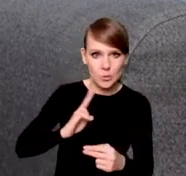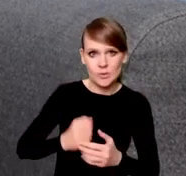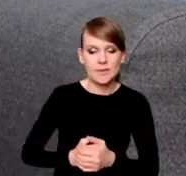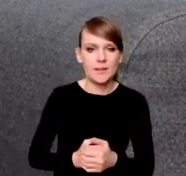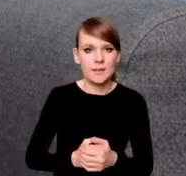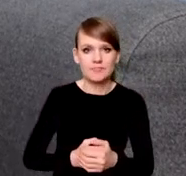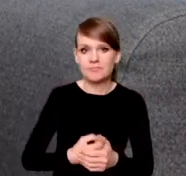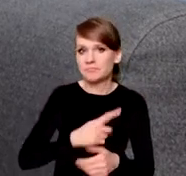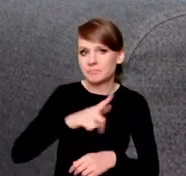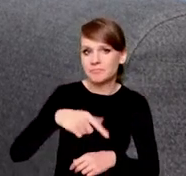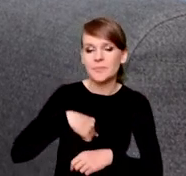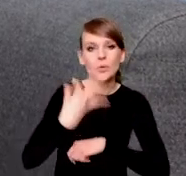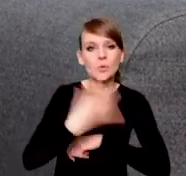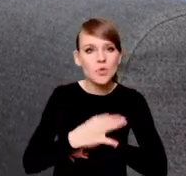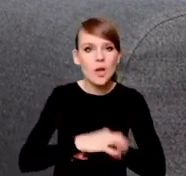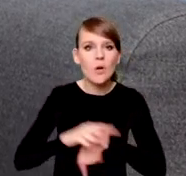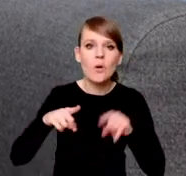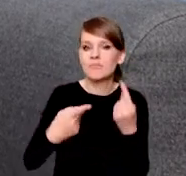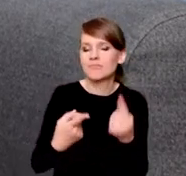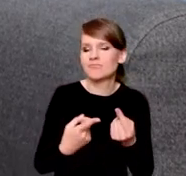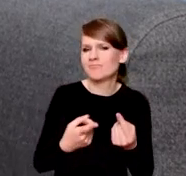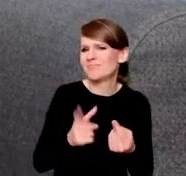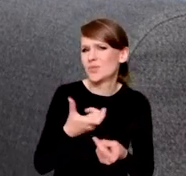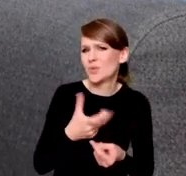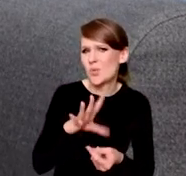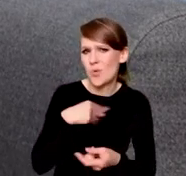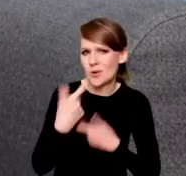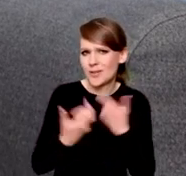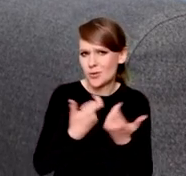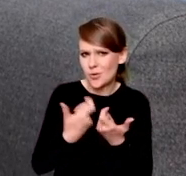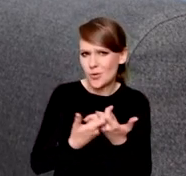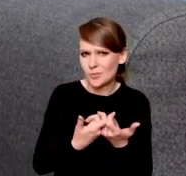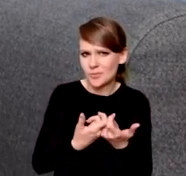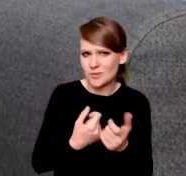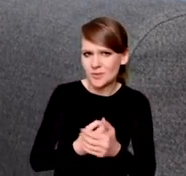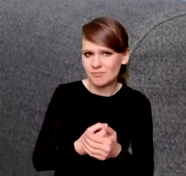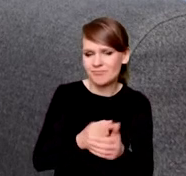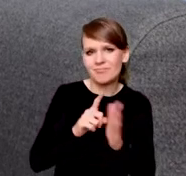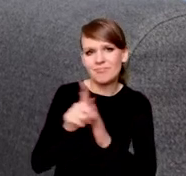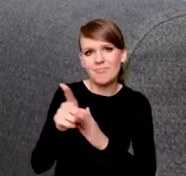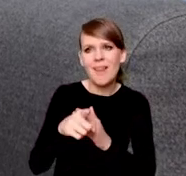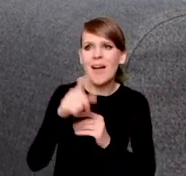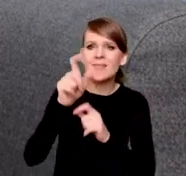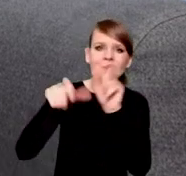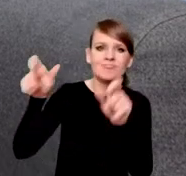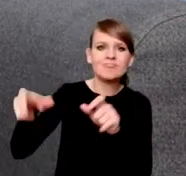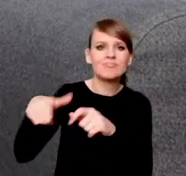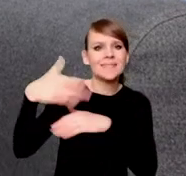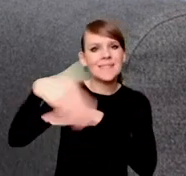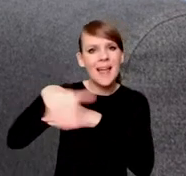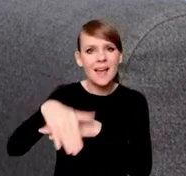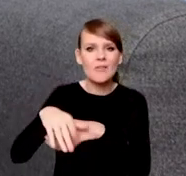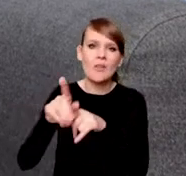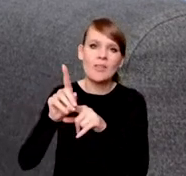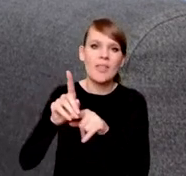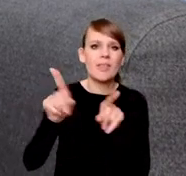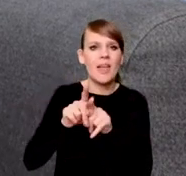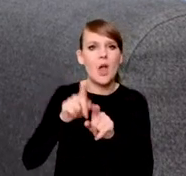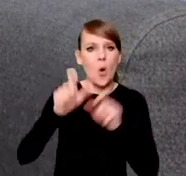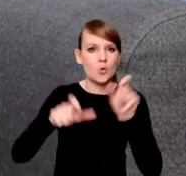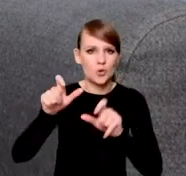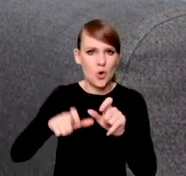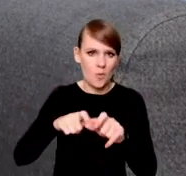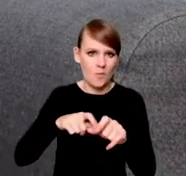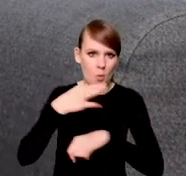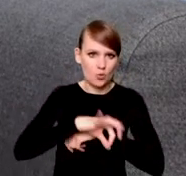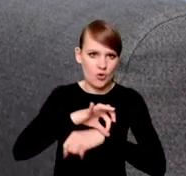uczelnie, organizacje możemy zrobić dla naszych interesariuszy zewnętrznych i wewnętrznych. Druga perspektywa, o